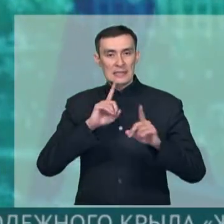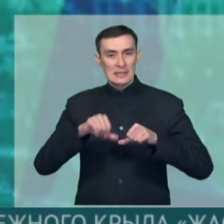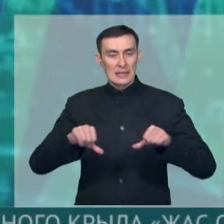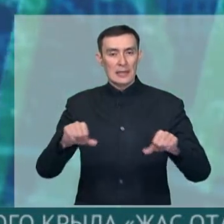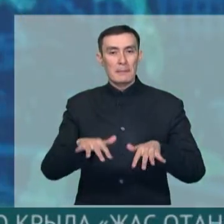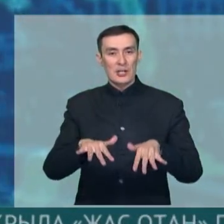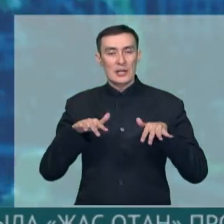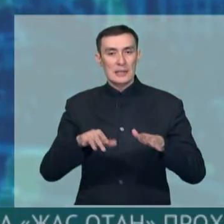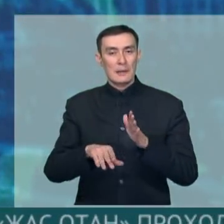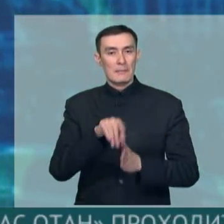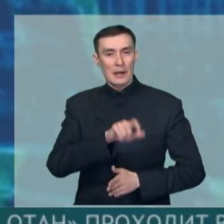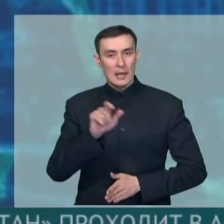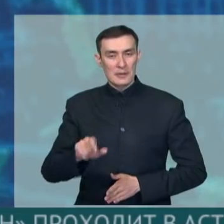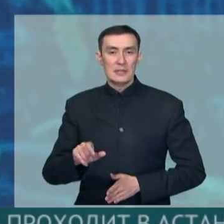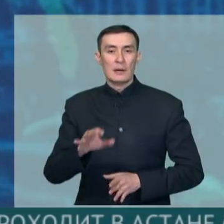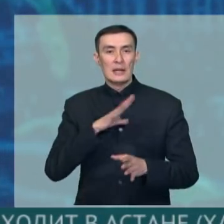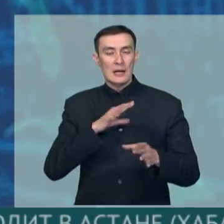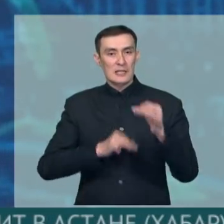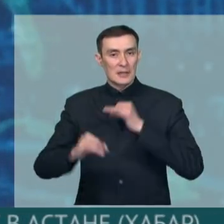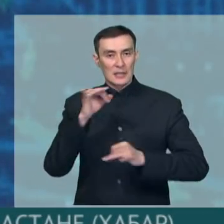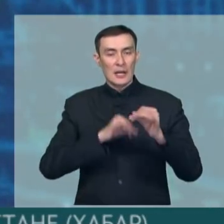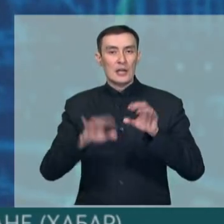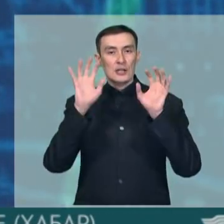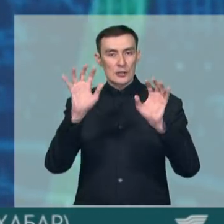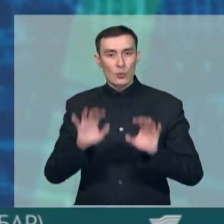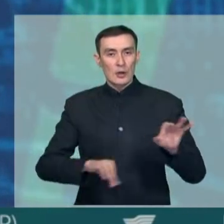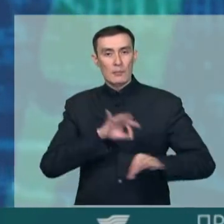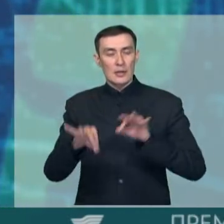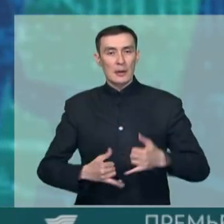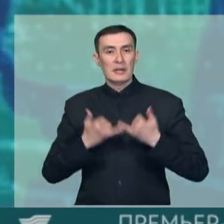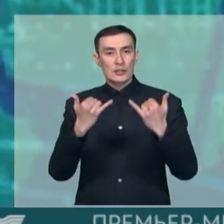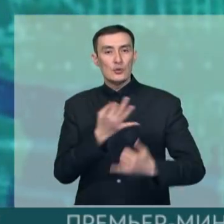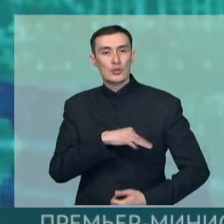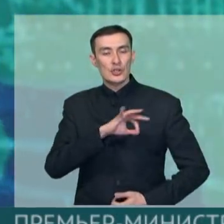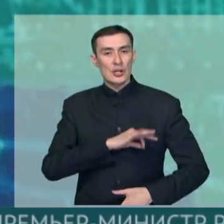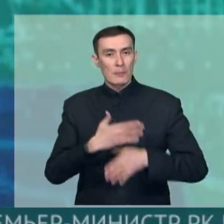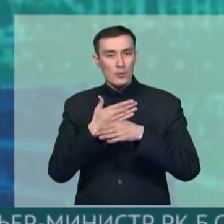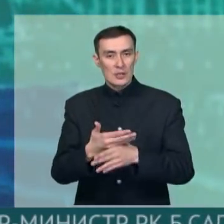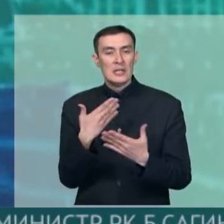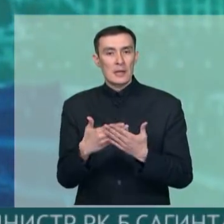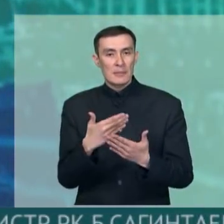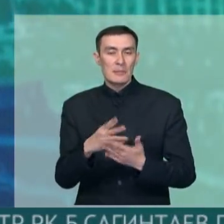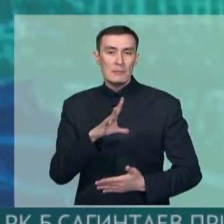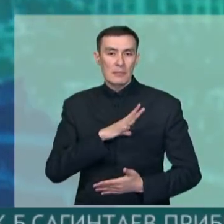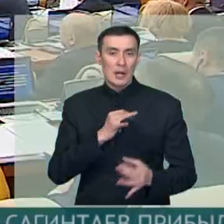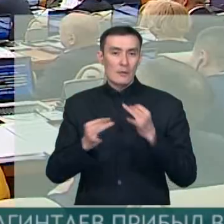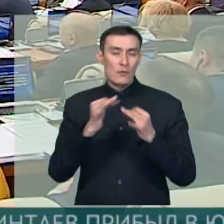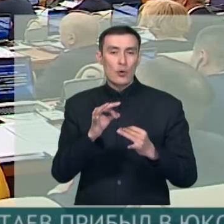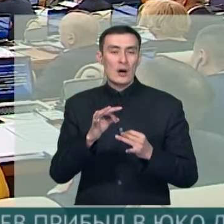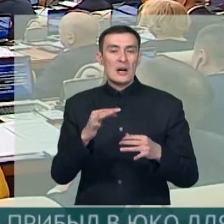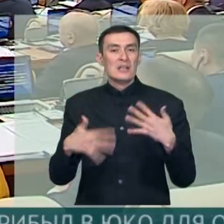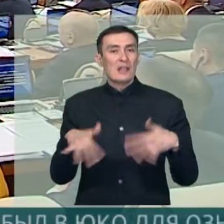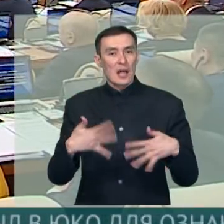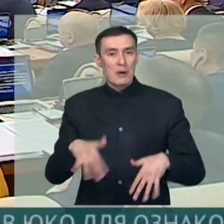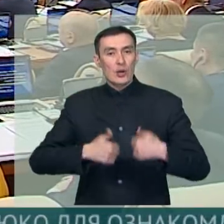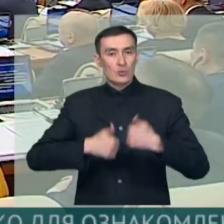заседание Мажилиса парламента. На нем депутаты рассмотрели законопроект об оказании юридической помощи. В частности, речь шла о слабой